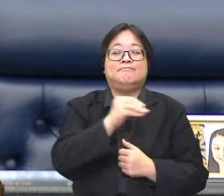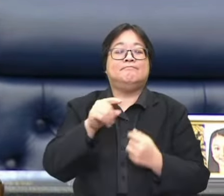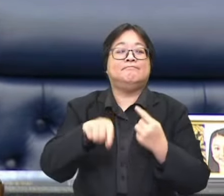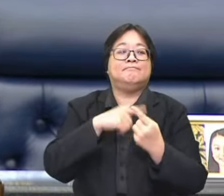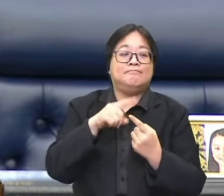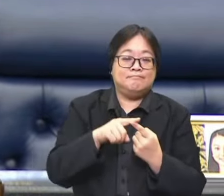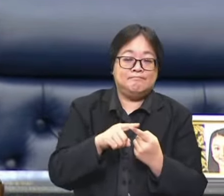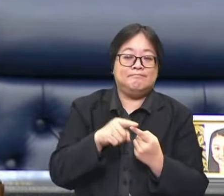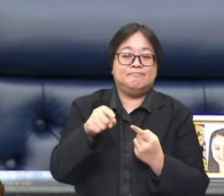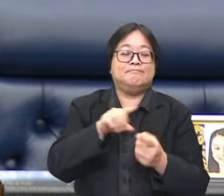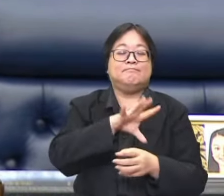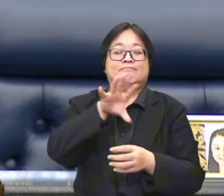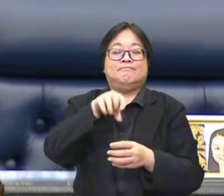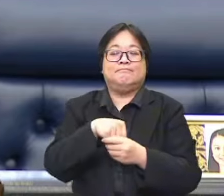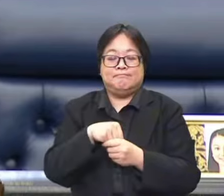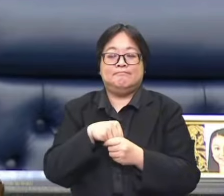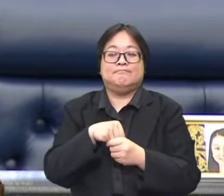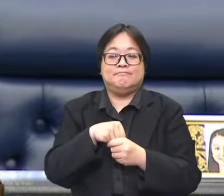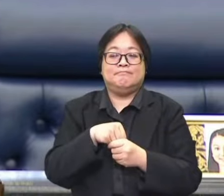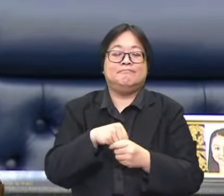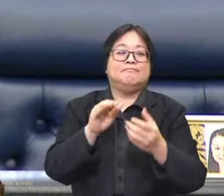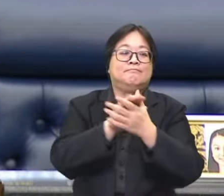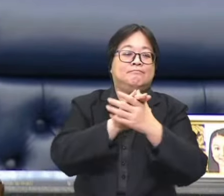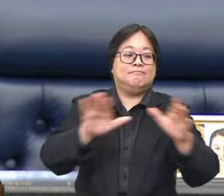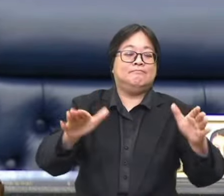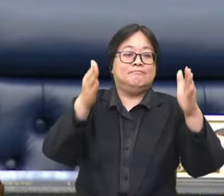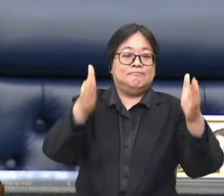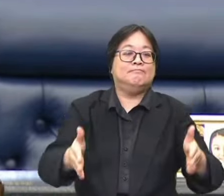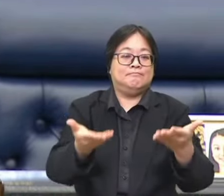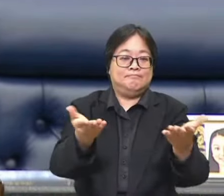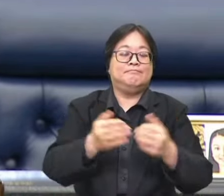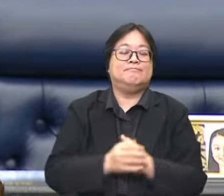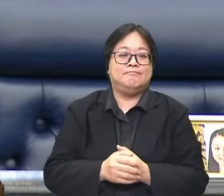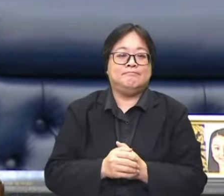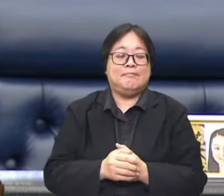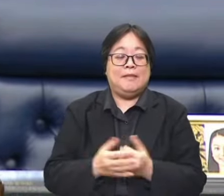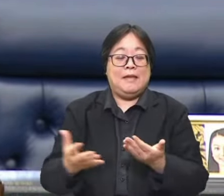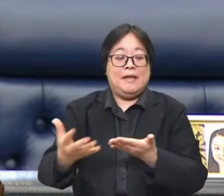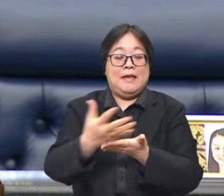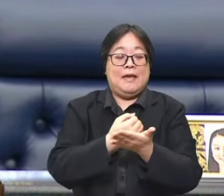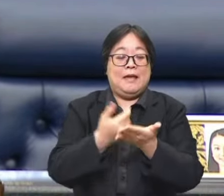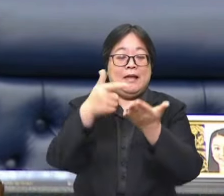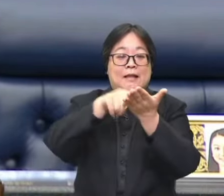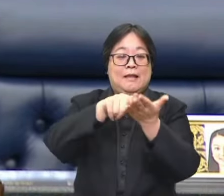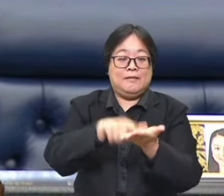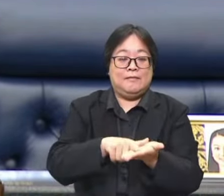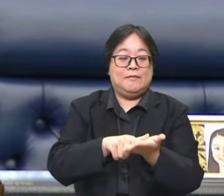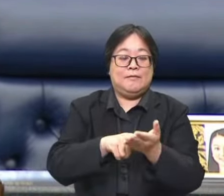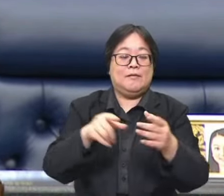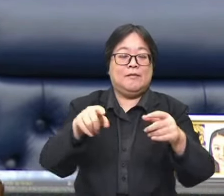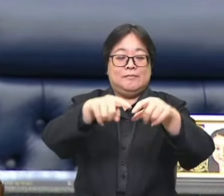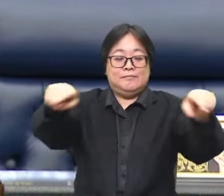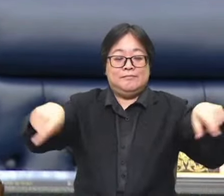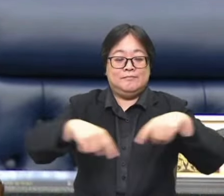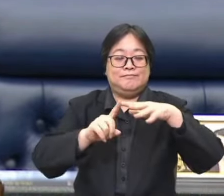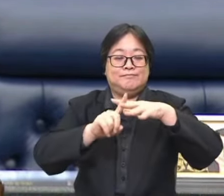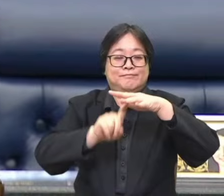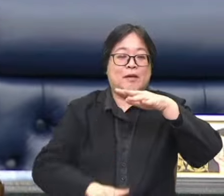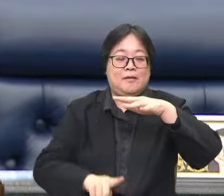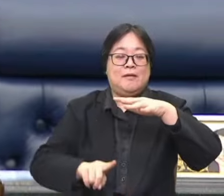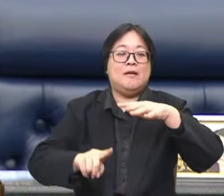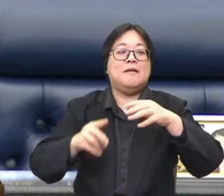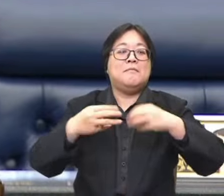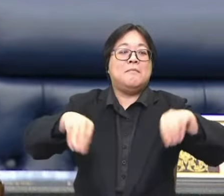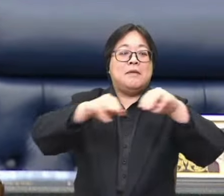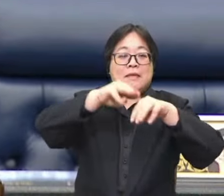apabila ini melibatkan keselamatan awam. Ya, hasil penuh penyiasatan insiden lubang benam di Jalan Masjid India dan